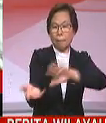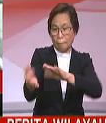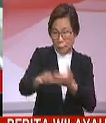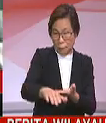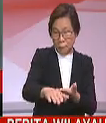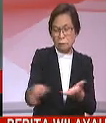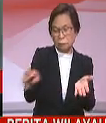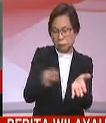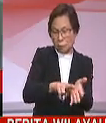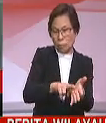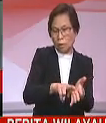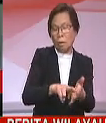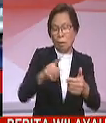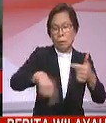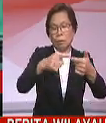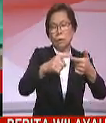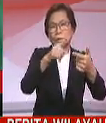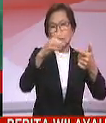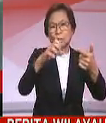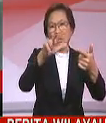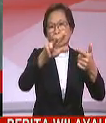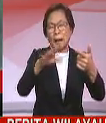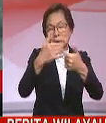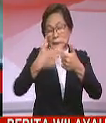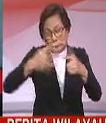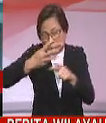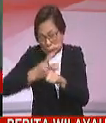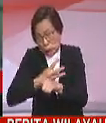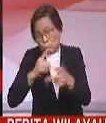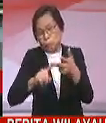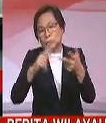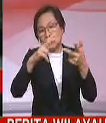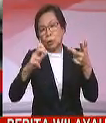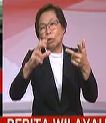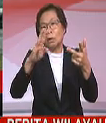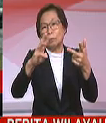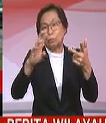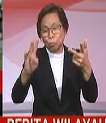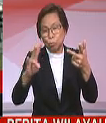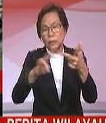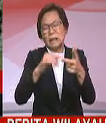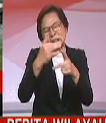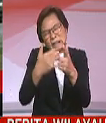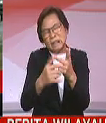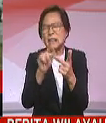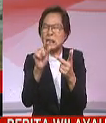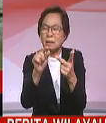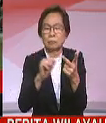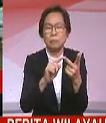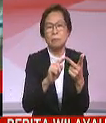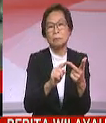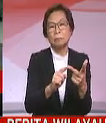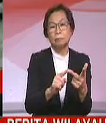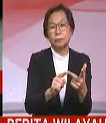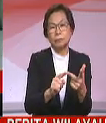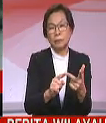kematian dicatatkan diikuti 134 cedera parah dan 367 cedera ringan.